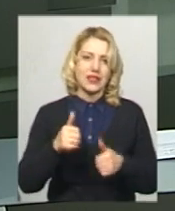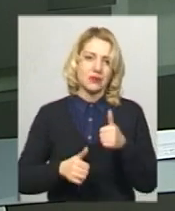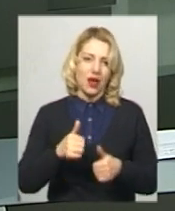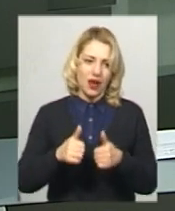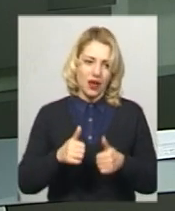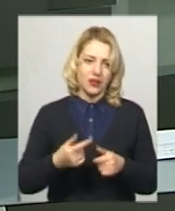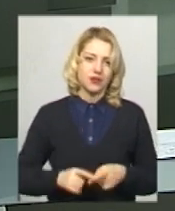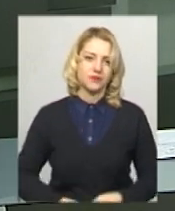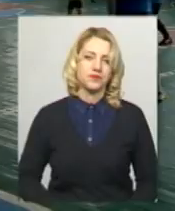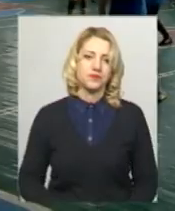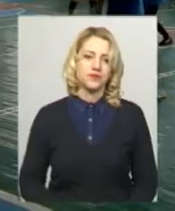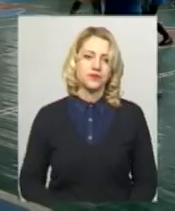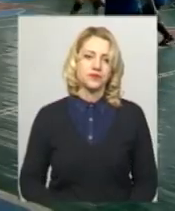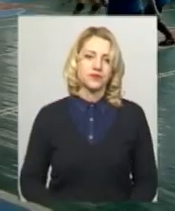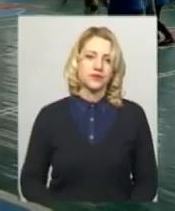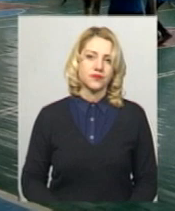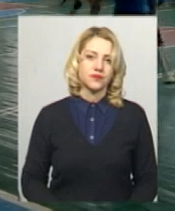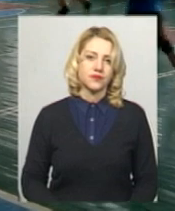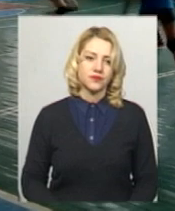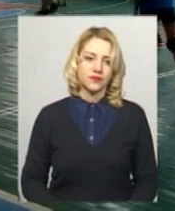Андрій Гуменний.